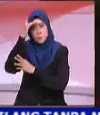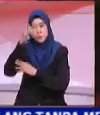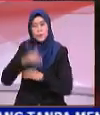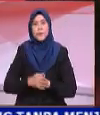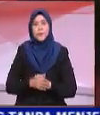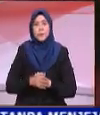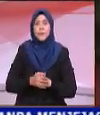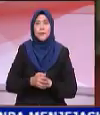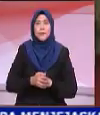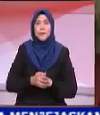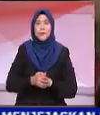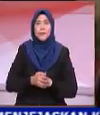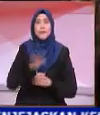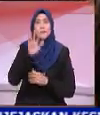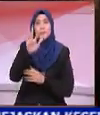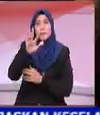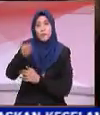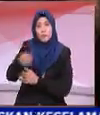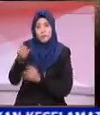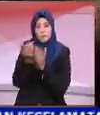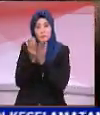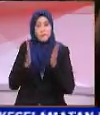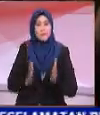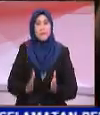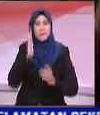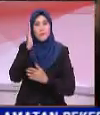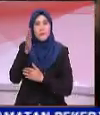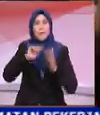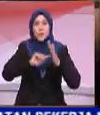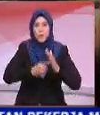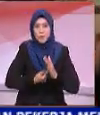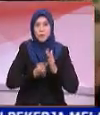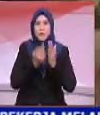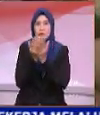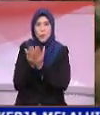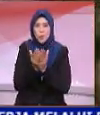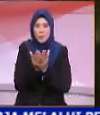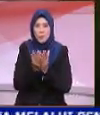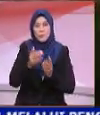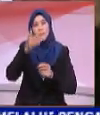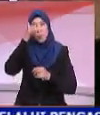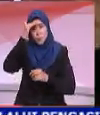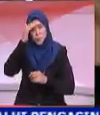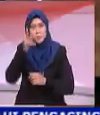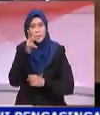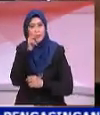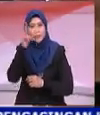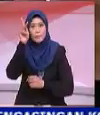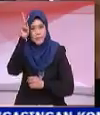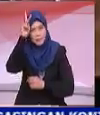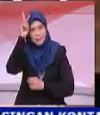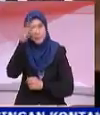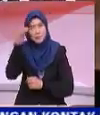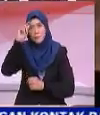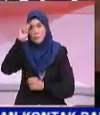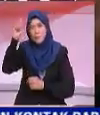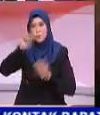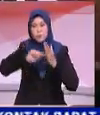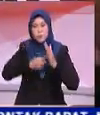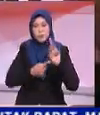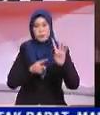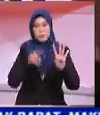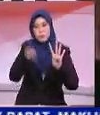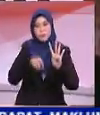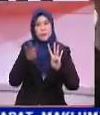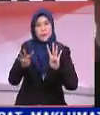Secara keseluruhan, lebih 5 juta pelajar bakal memulakan sesi persekolahan dengan Johor, Kedah, Kelantan dan Terengganu bermula 4